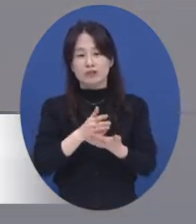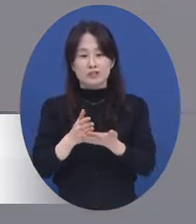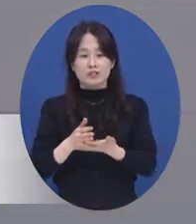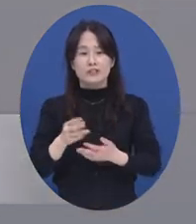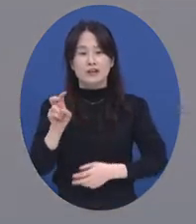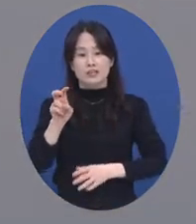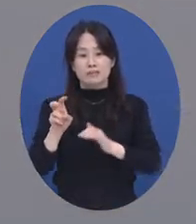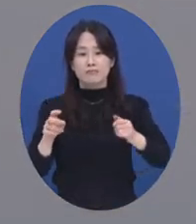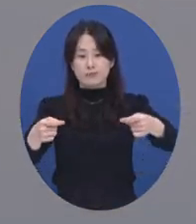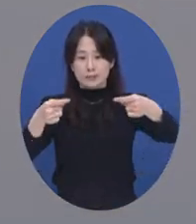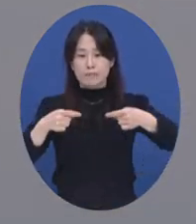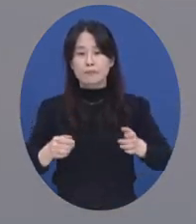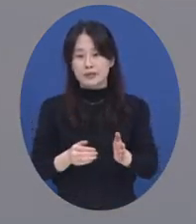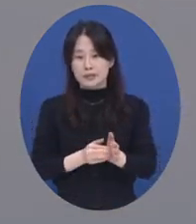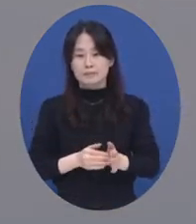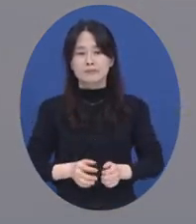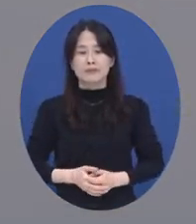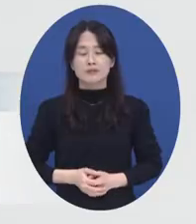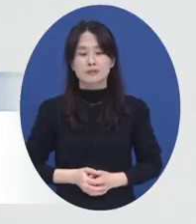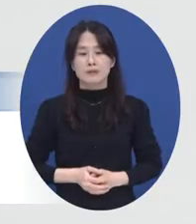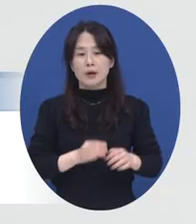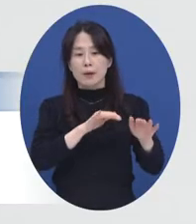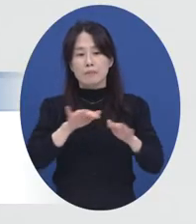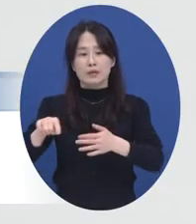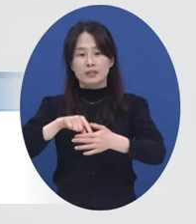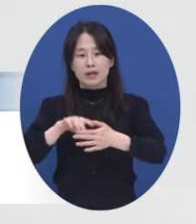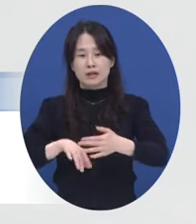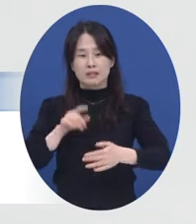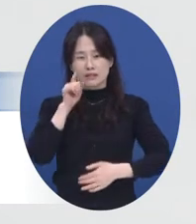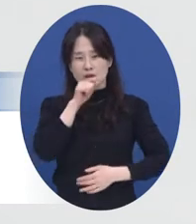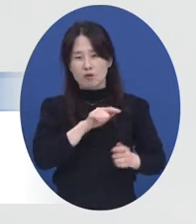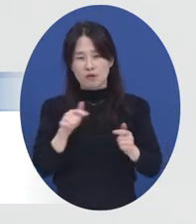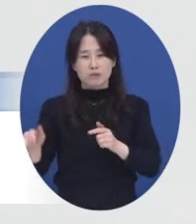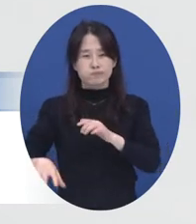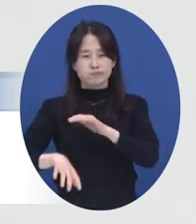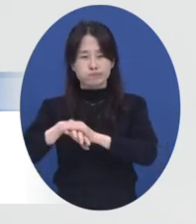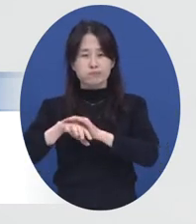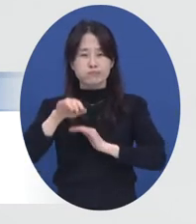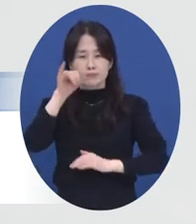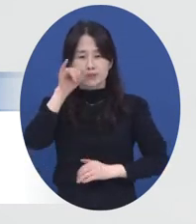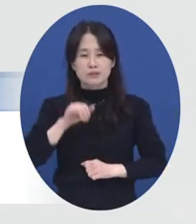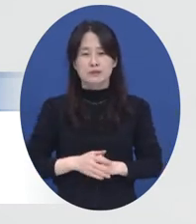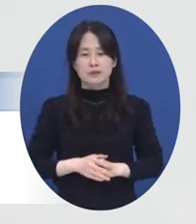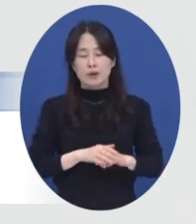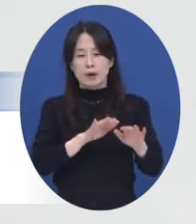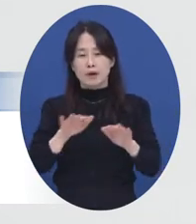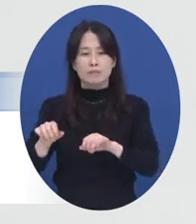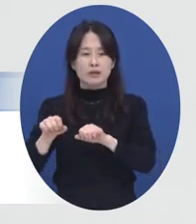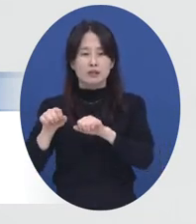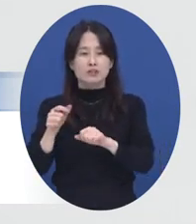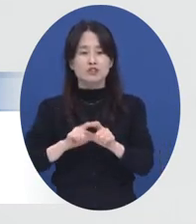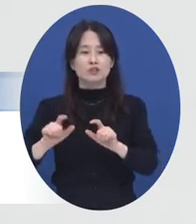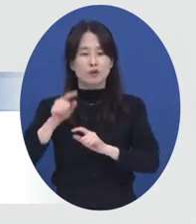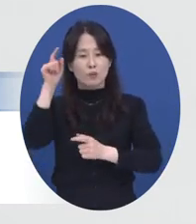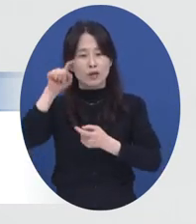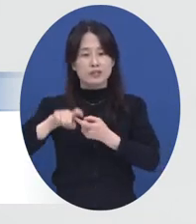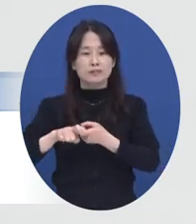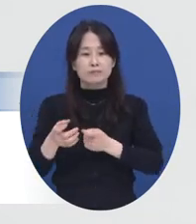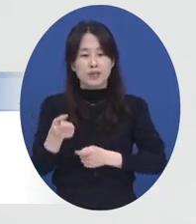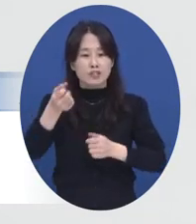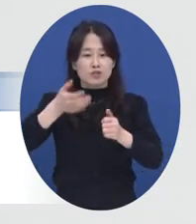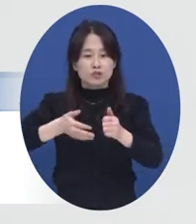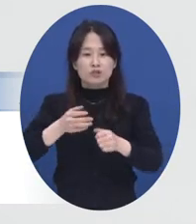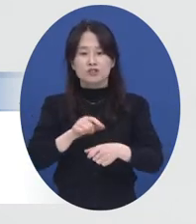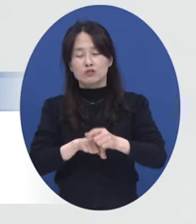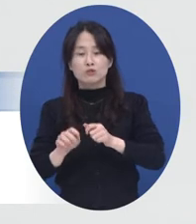참석했습니다 바다 수 없게 이 쓰레기로 가득 차고 있습니다 해양 청솔 좀 더 안 심화될 주시고 저희를 적극적으로